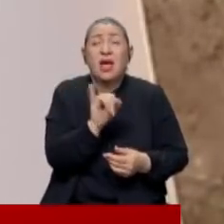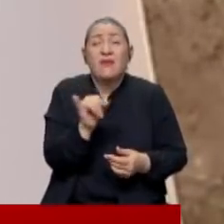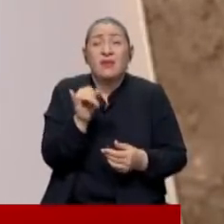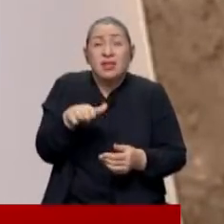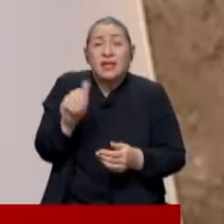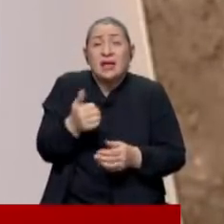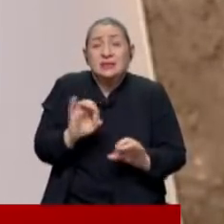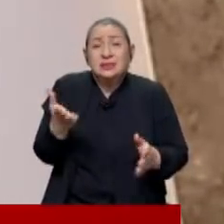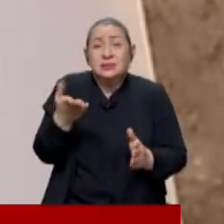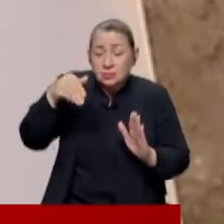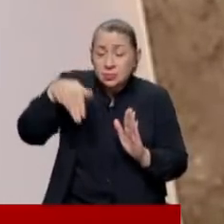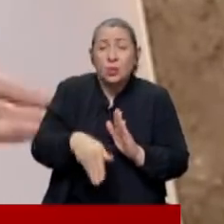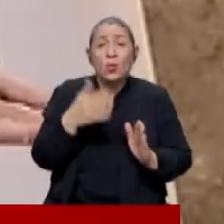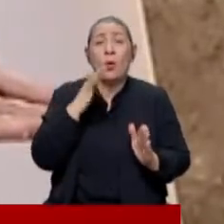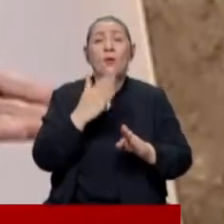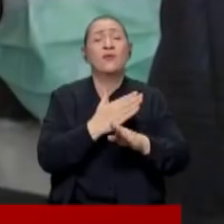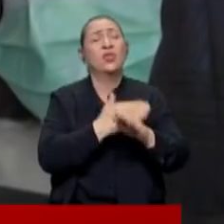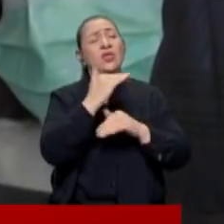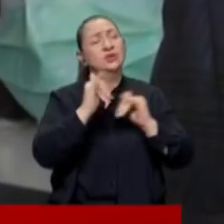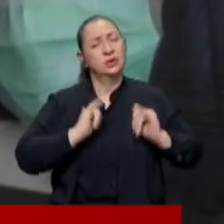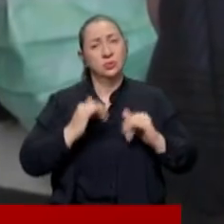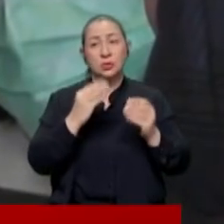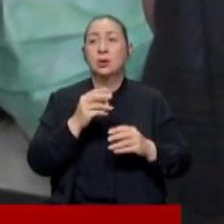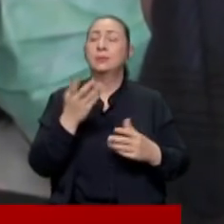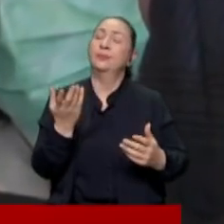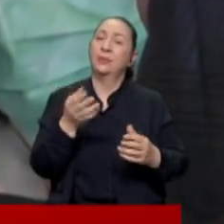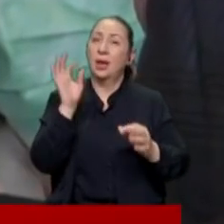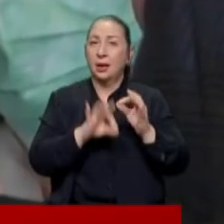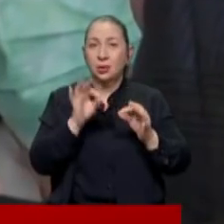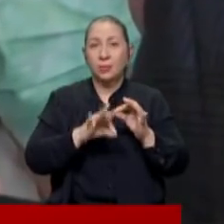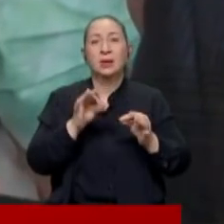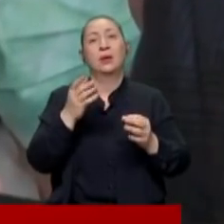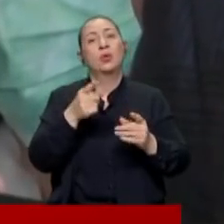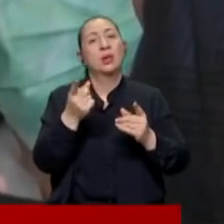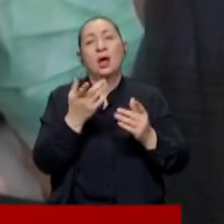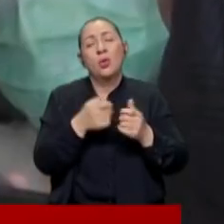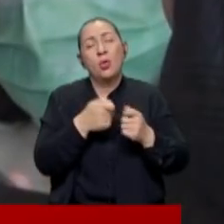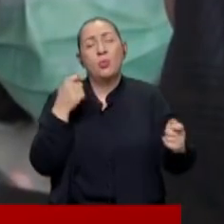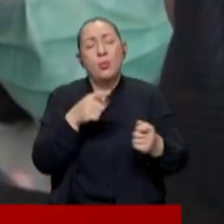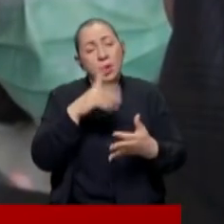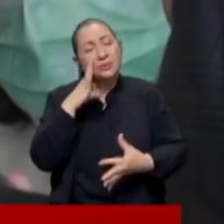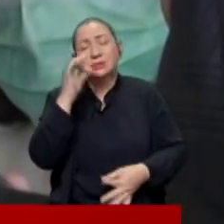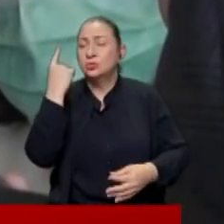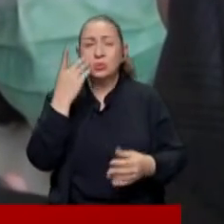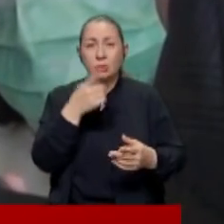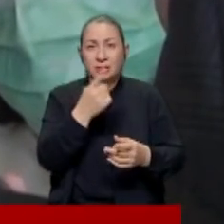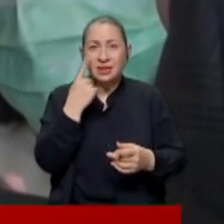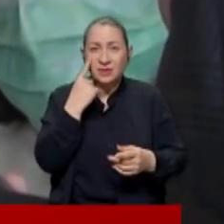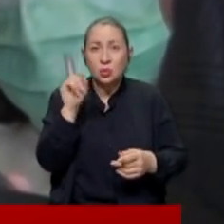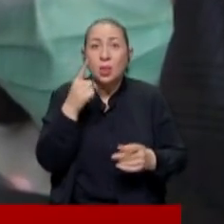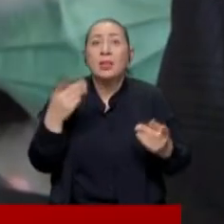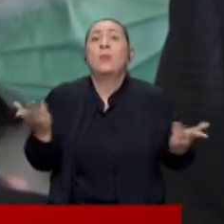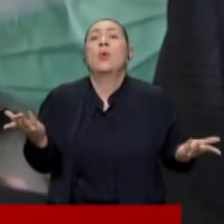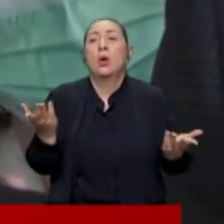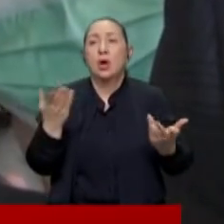durumunda. Gideceği bir yer yok. Yani vatandaş rahat olsun. Ekonomiden, hayattan bu kadar korkun. Bir kişiye hiç düşünemiyorum. Ya bunlar gerçekten devleti